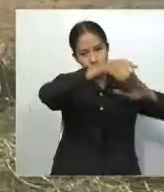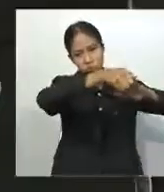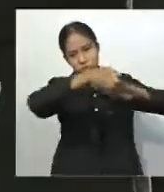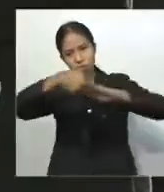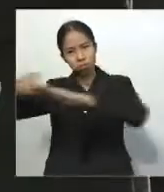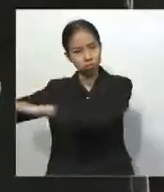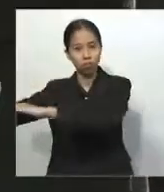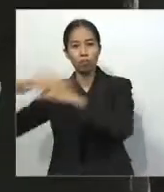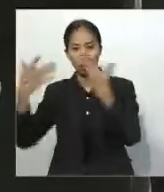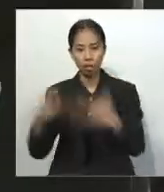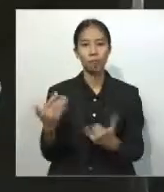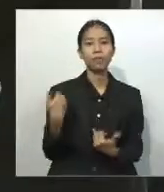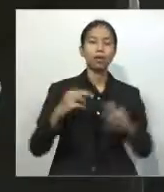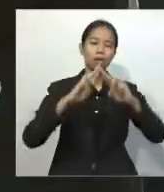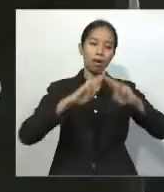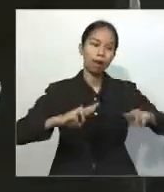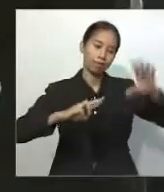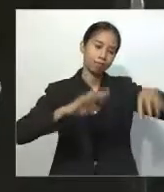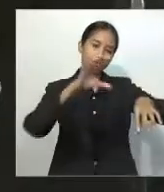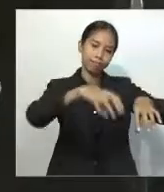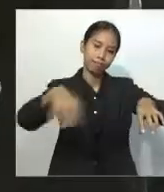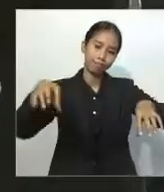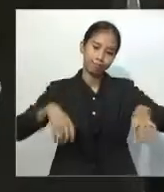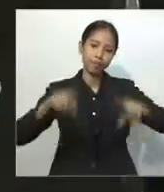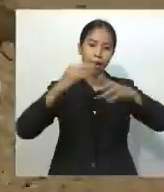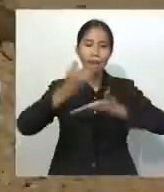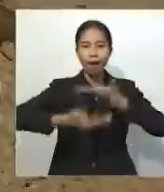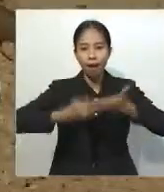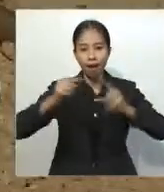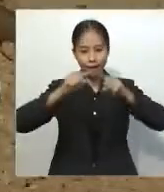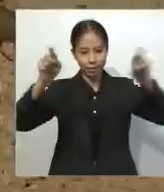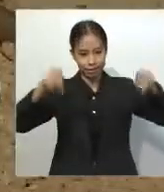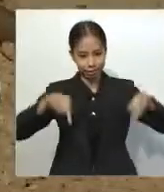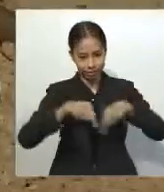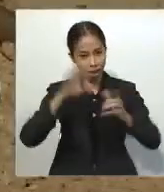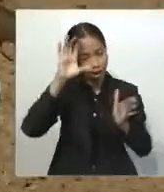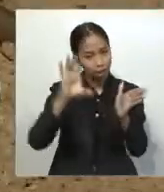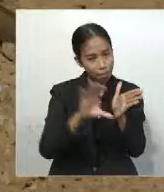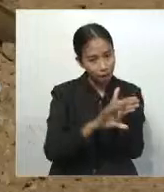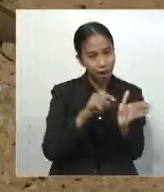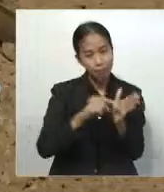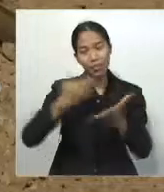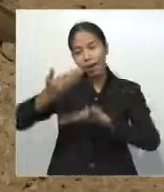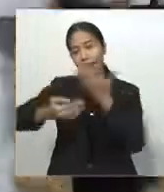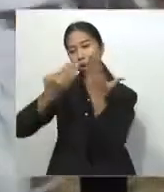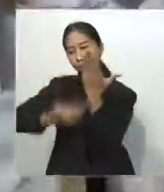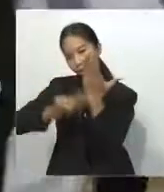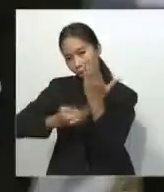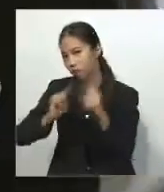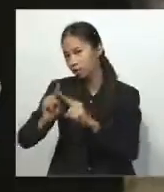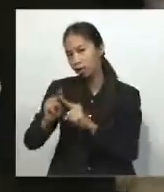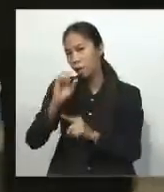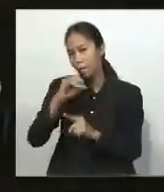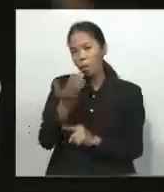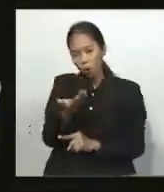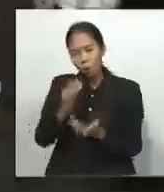ค่ะนอกจากนี้ยังมีร้านค้าต่างๆนะคะอาทิกรอบรูปลอตเตอรี่เครื่องดื่มเจ้าหน้าที่ก็ขอคืนพื้นที่เพื่อให้ประชาชนที่มาร่วมงาน